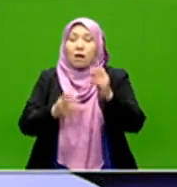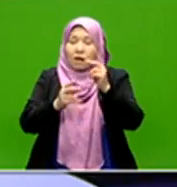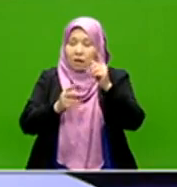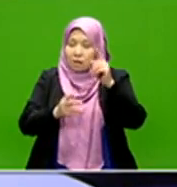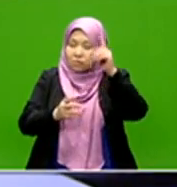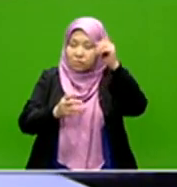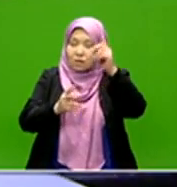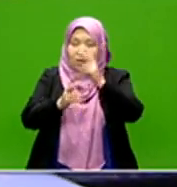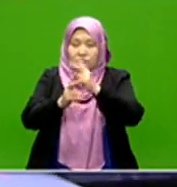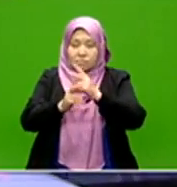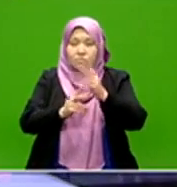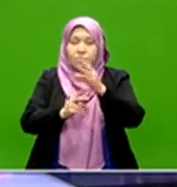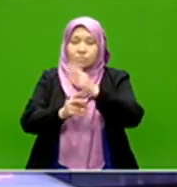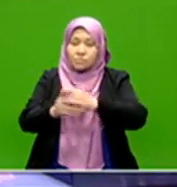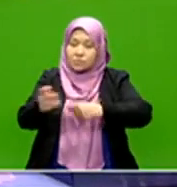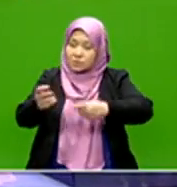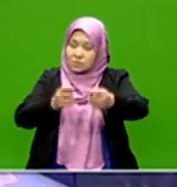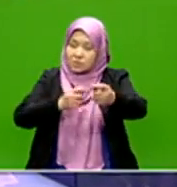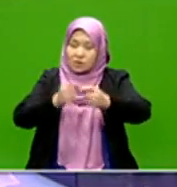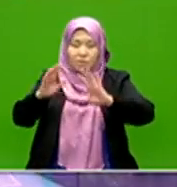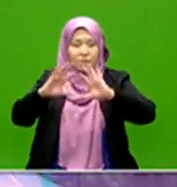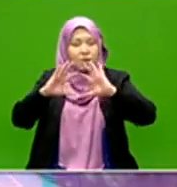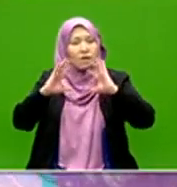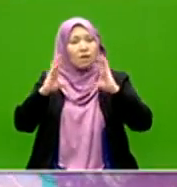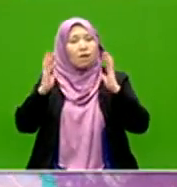Alhamdulillahi rabbil